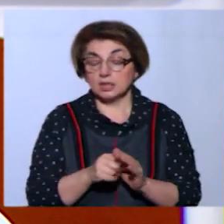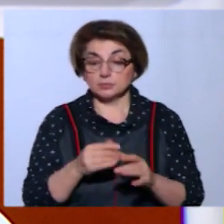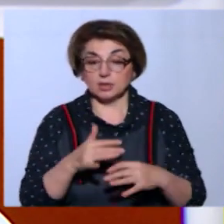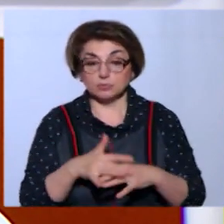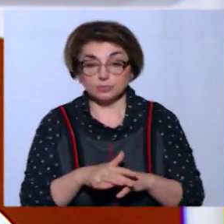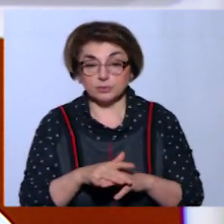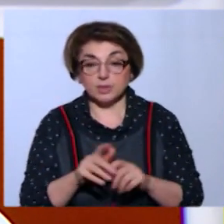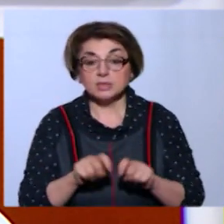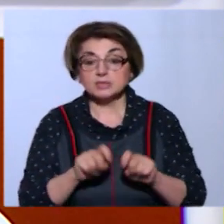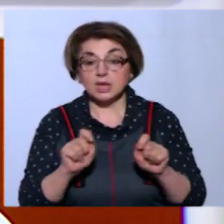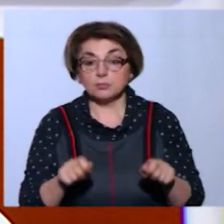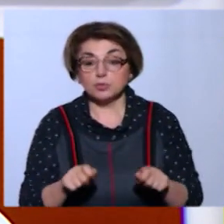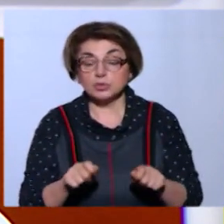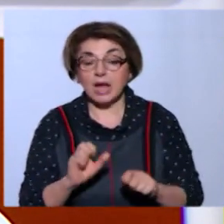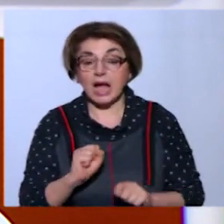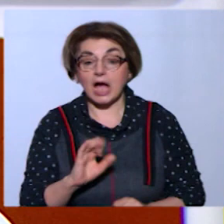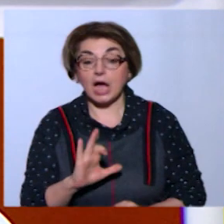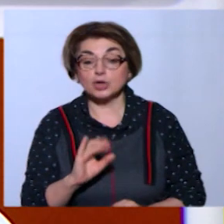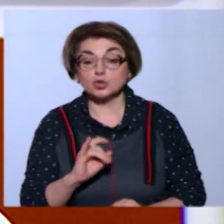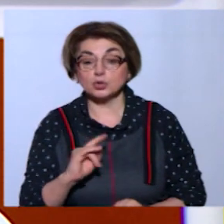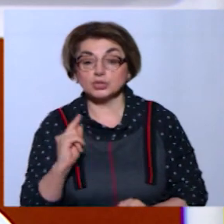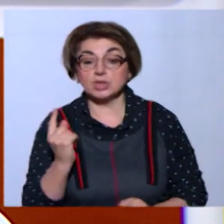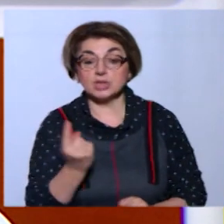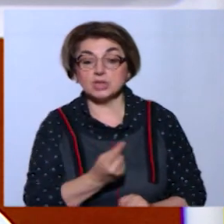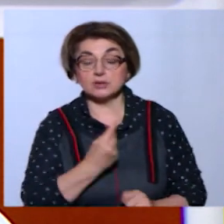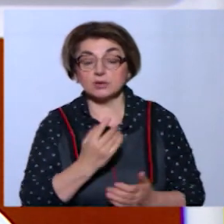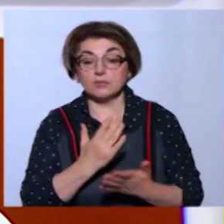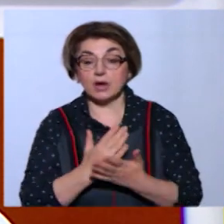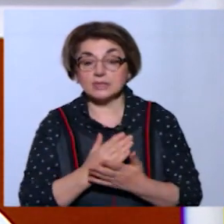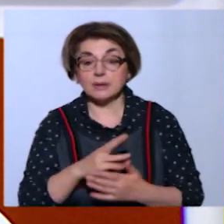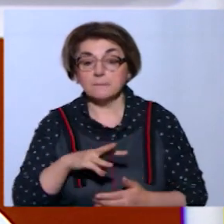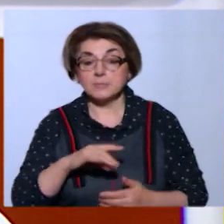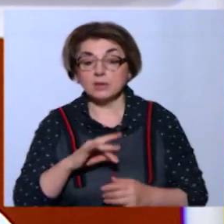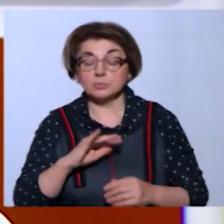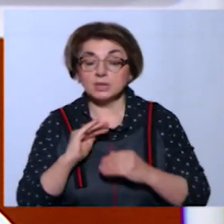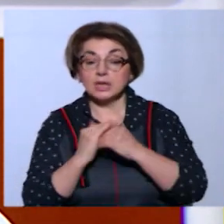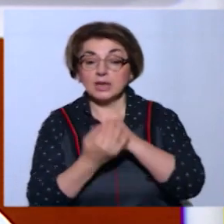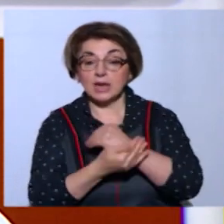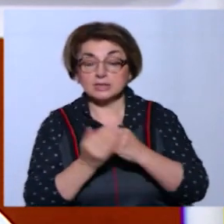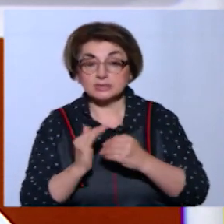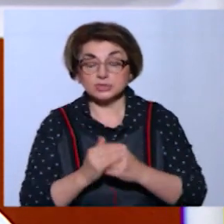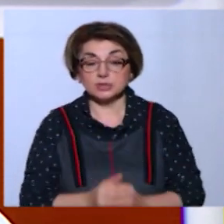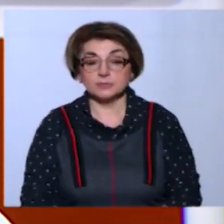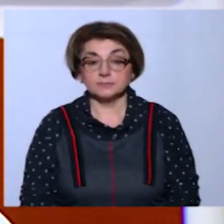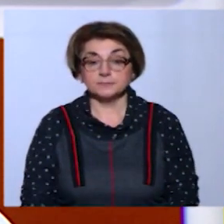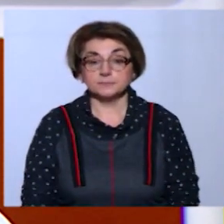უჯრედებით წარმოიშობა აქსონის ირგვლივ არსებული მიელინის გარსი.